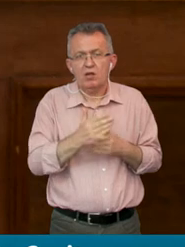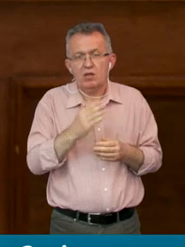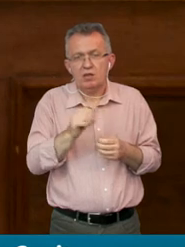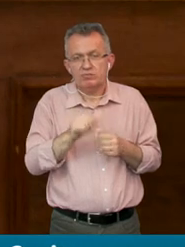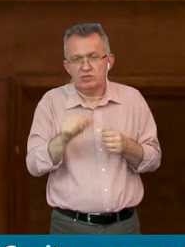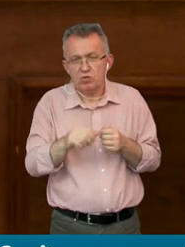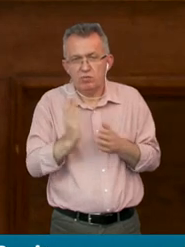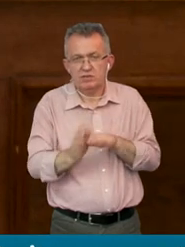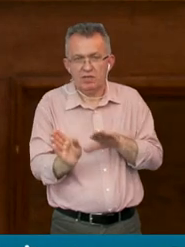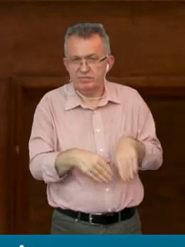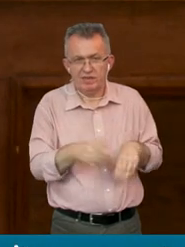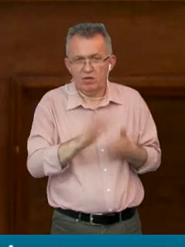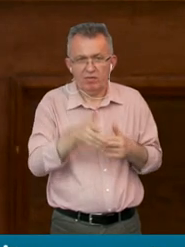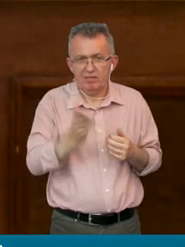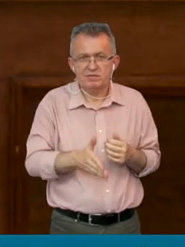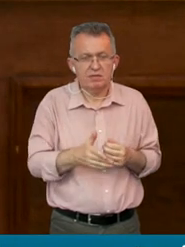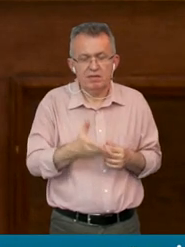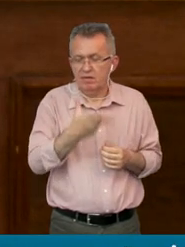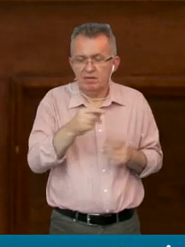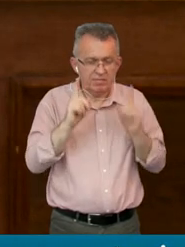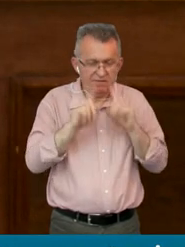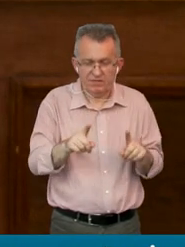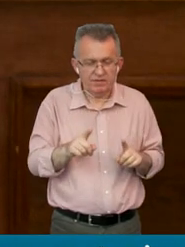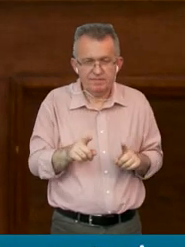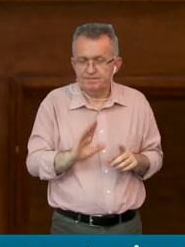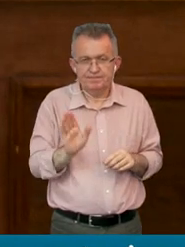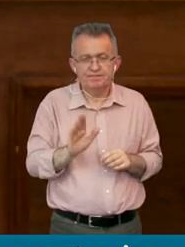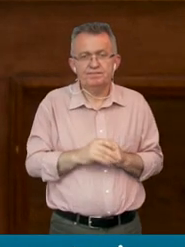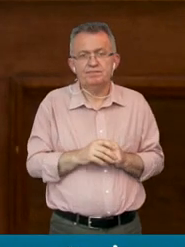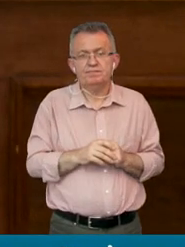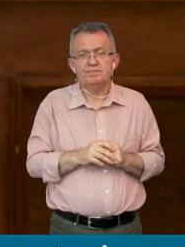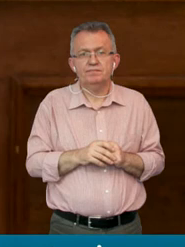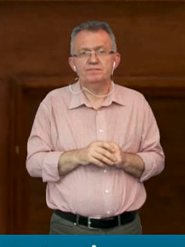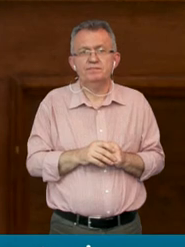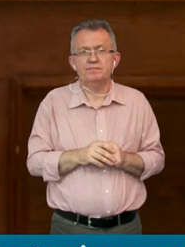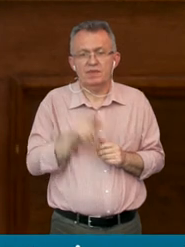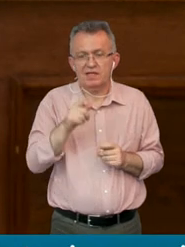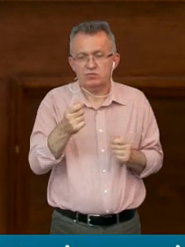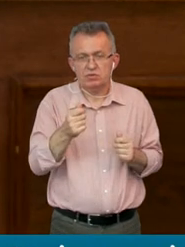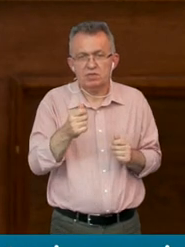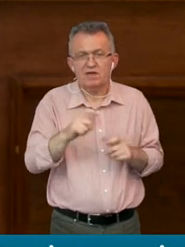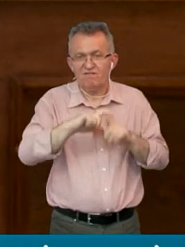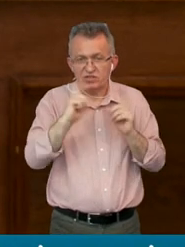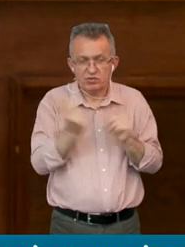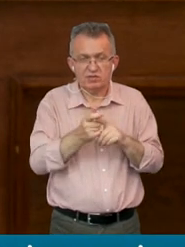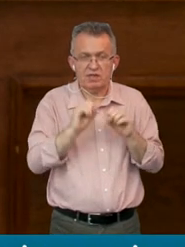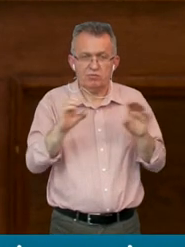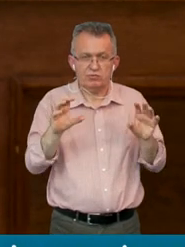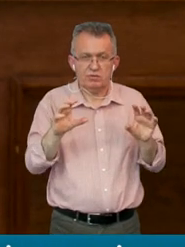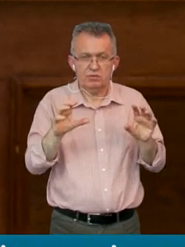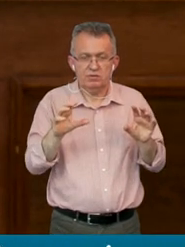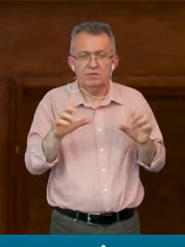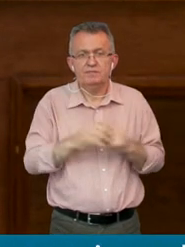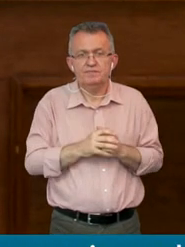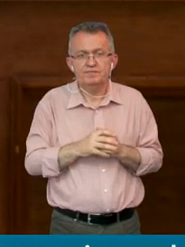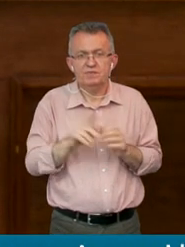zostaną pominięci. No to jest nieprawda. Dlatego, że te środki są przeznaczone dla wszystkich